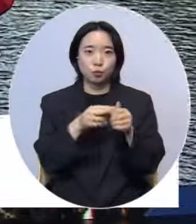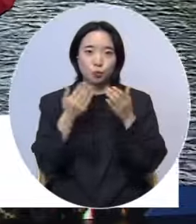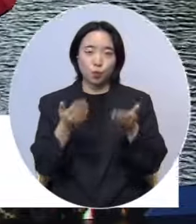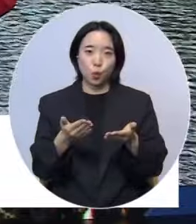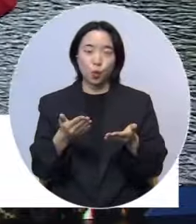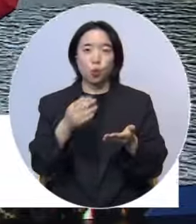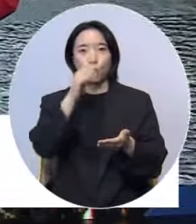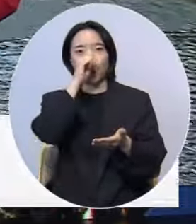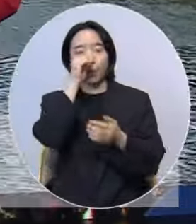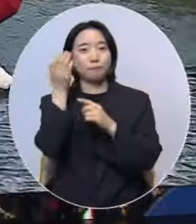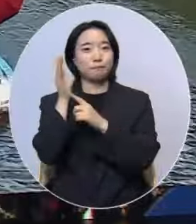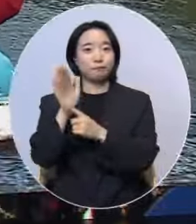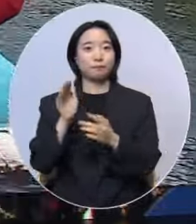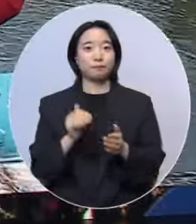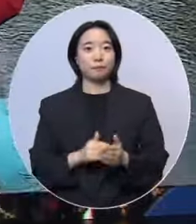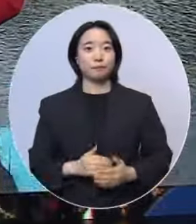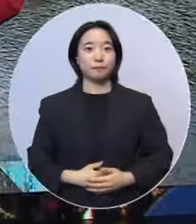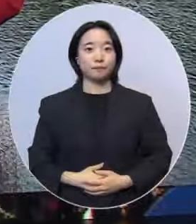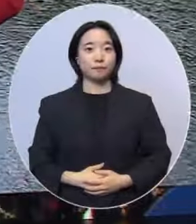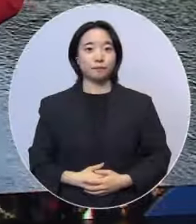조태영 기자가 보도합니다